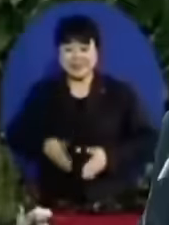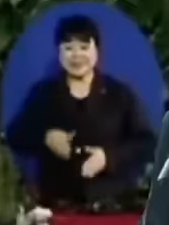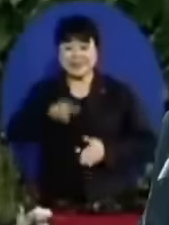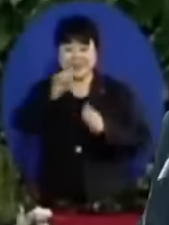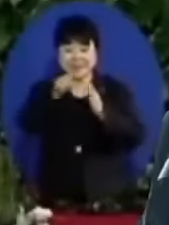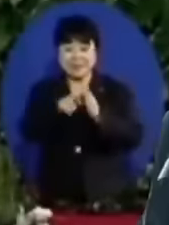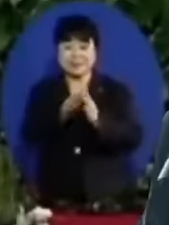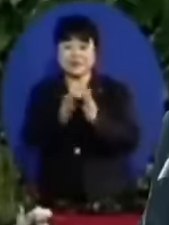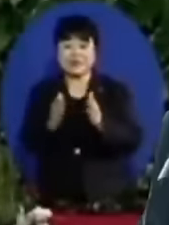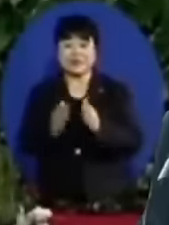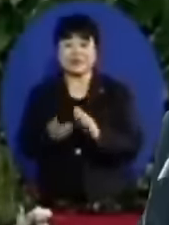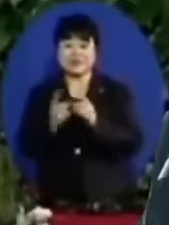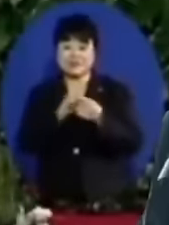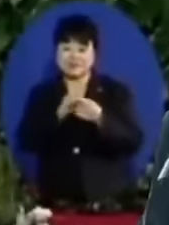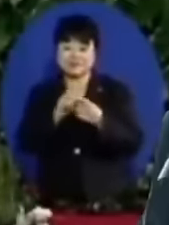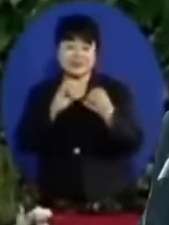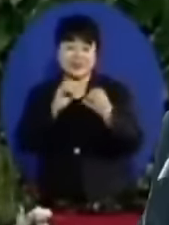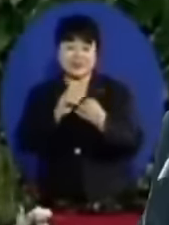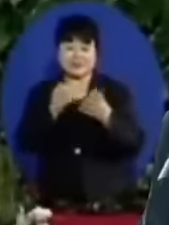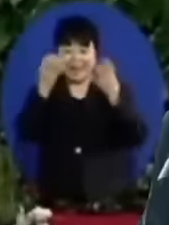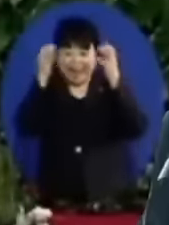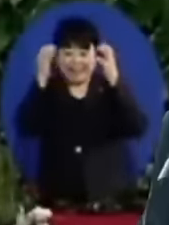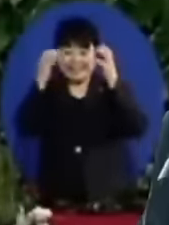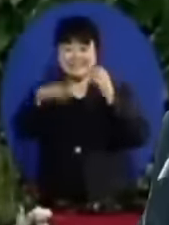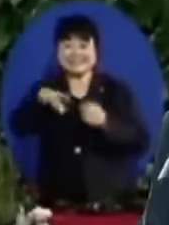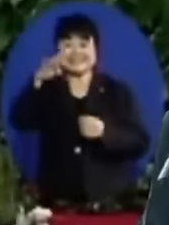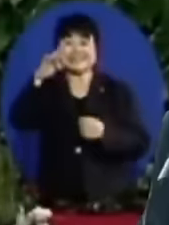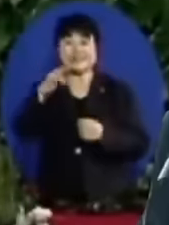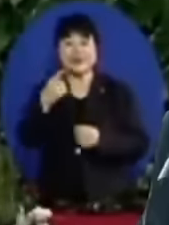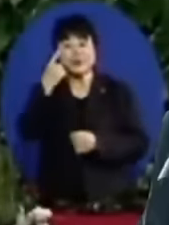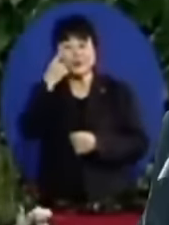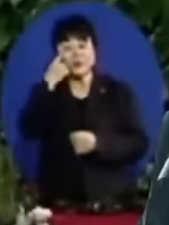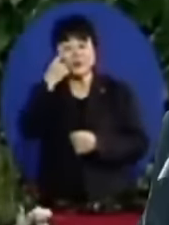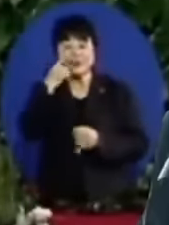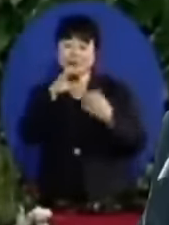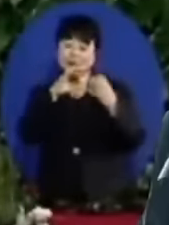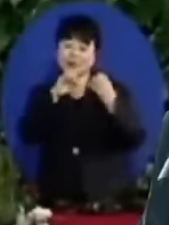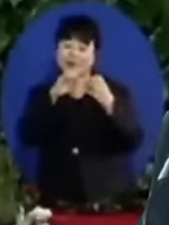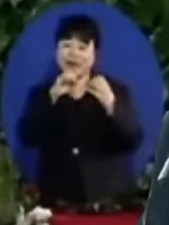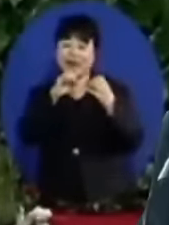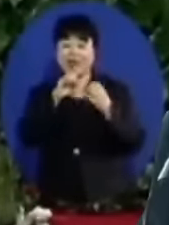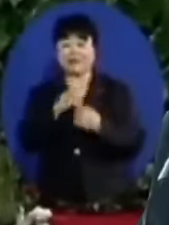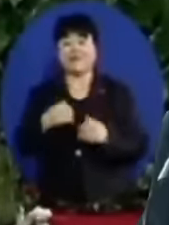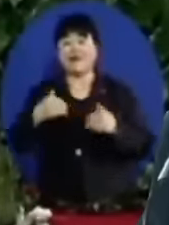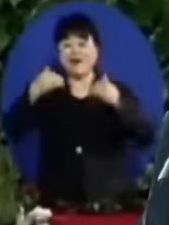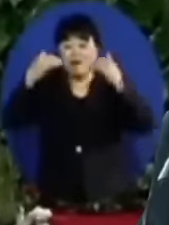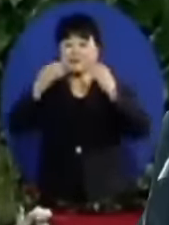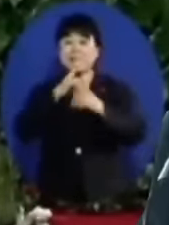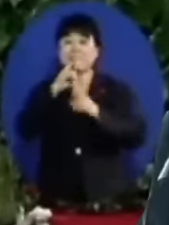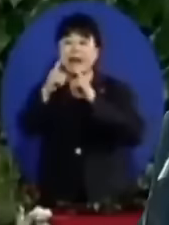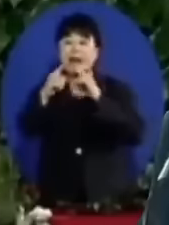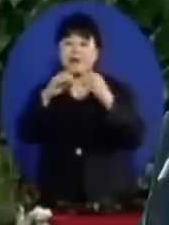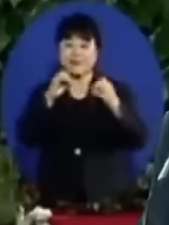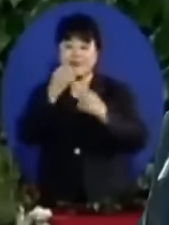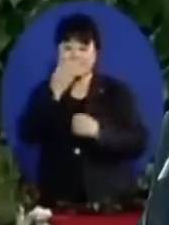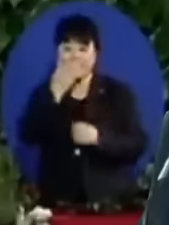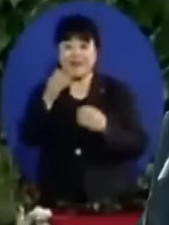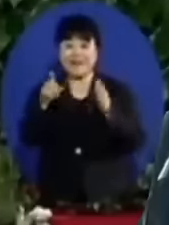태어나면서부터 대화를 합니다. 아직 말을 못하는 아기 때는 눈으로 하고 커서는 말로서 대화를